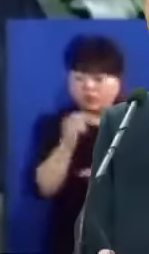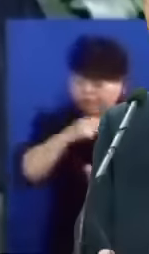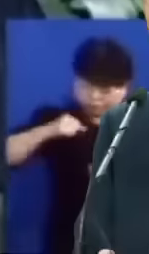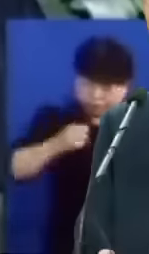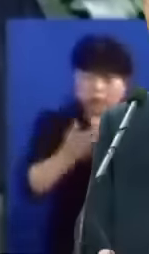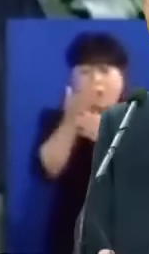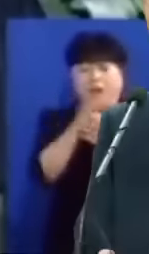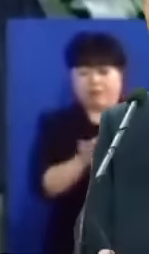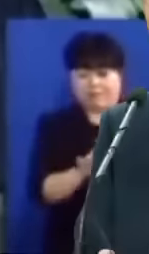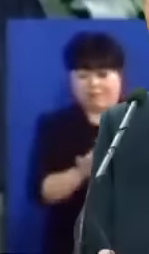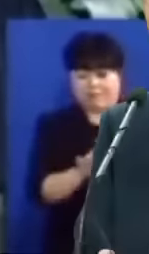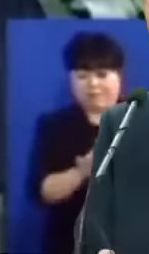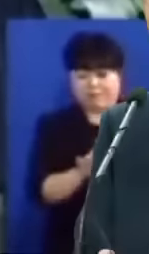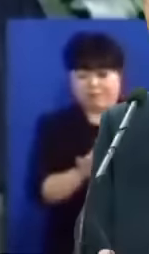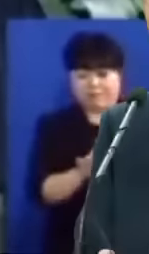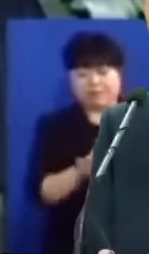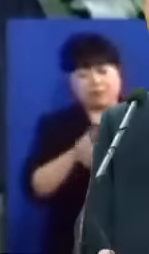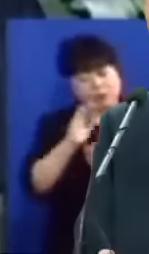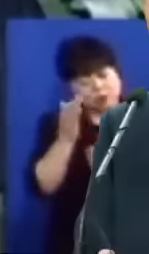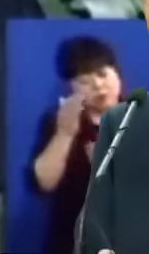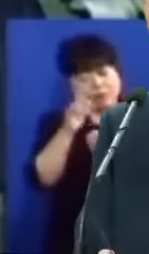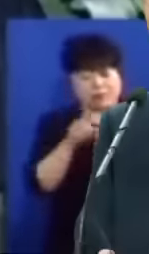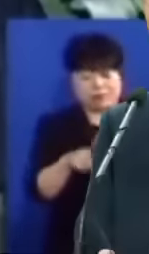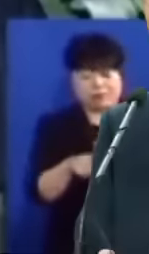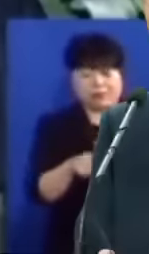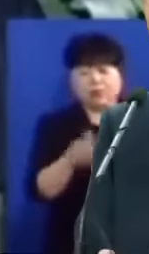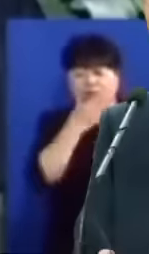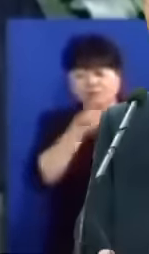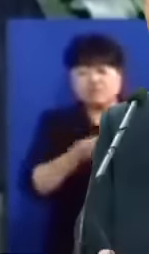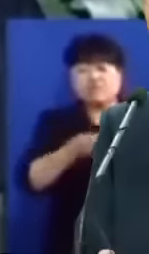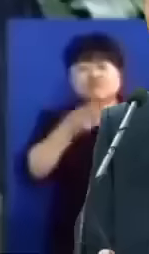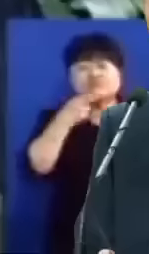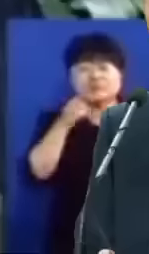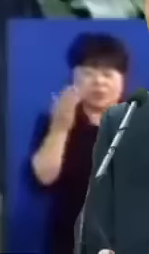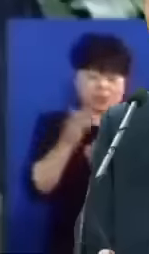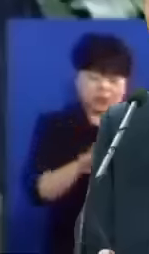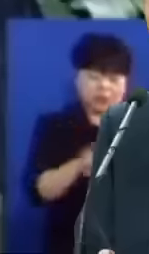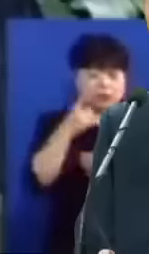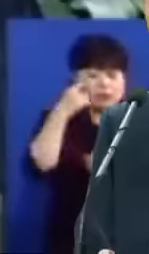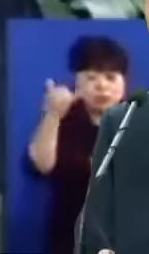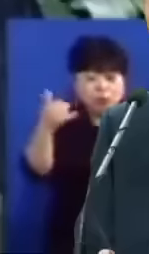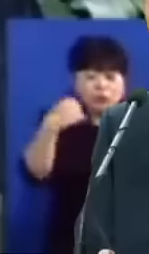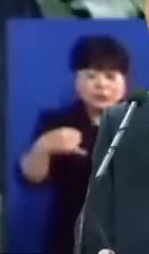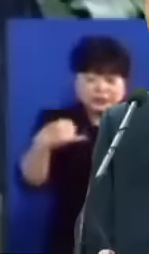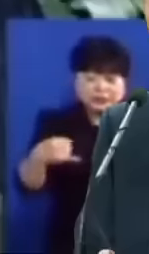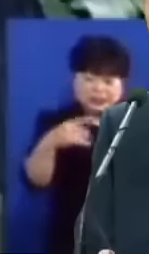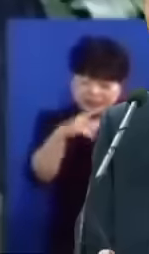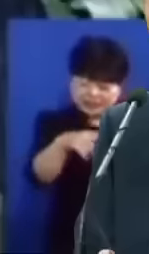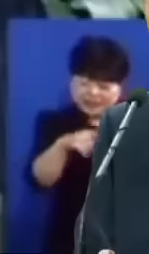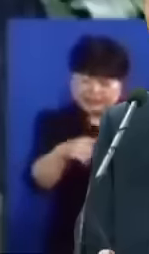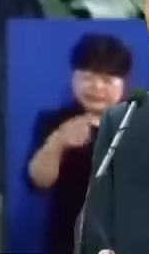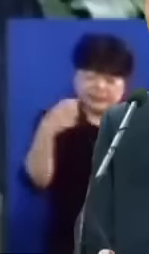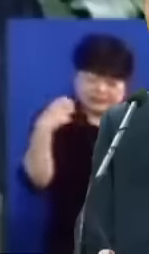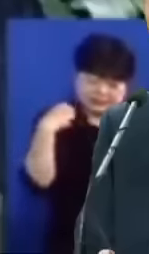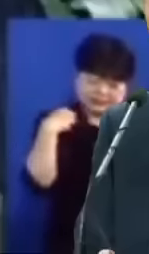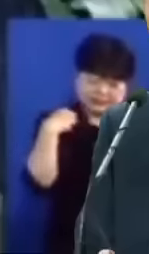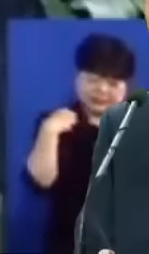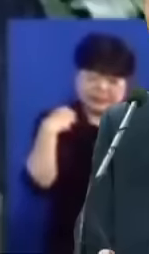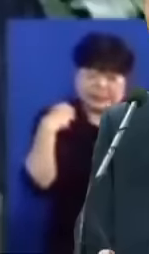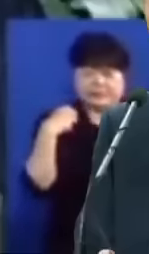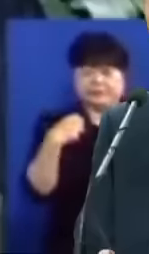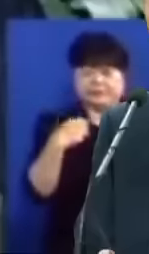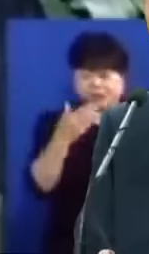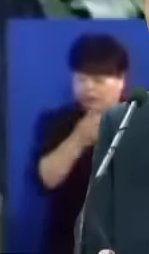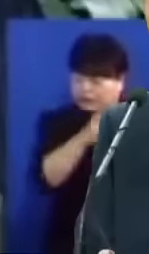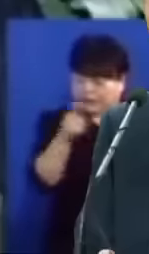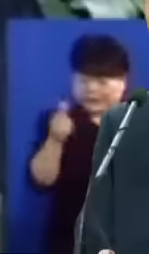합니다. 그렇게 되면 불행하게 되는 것입니다. 부모가 자식에 대해서 책임을 점점 질 수